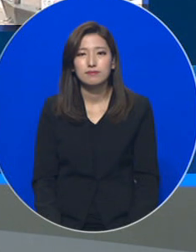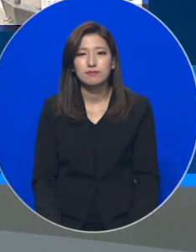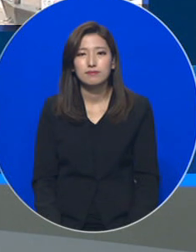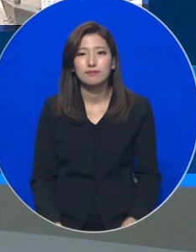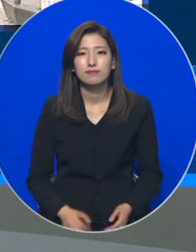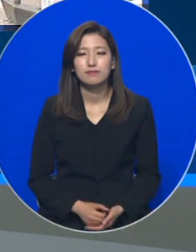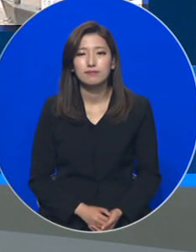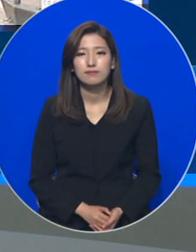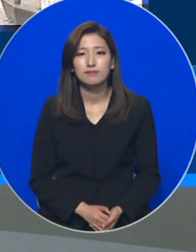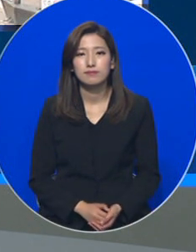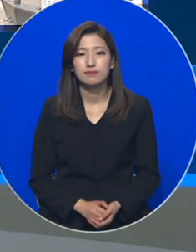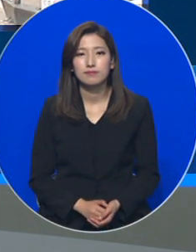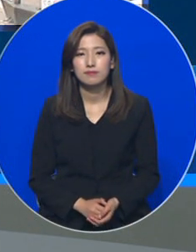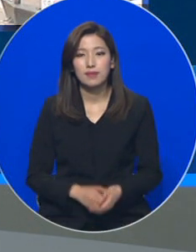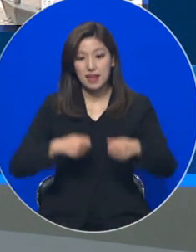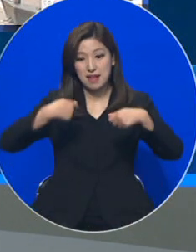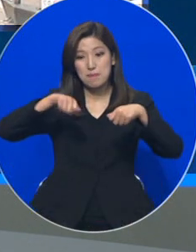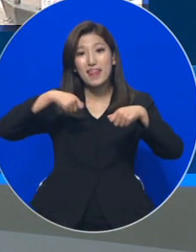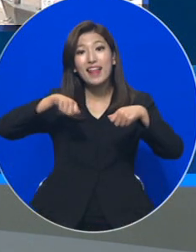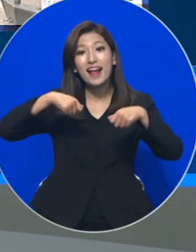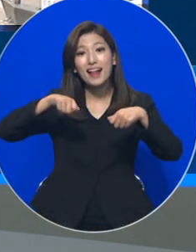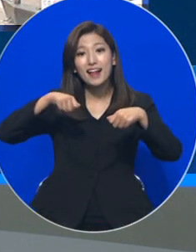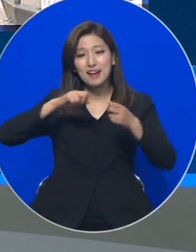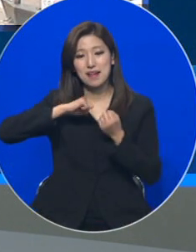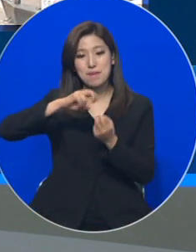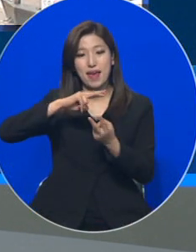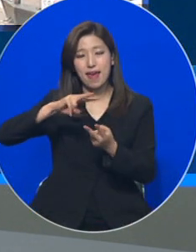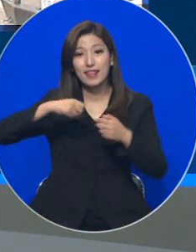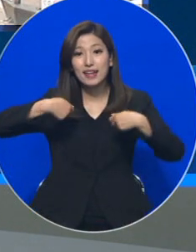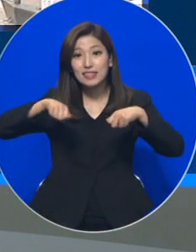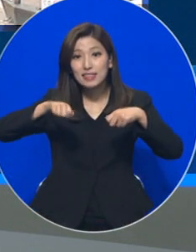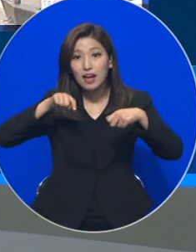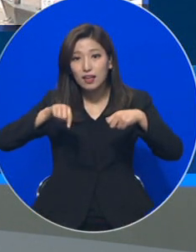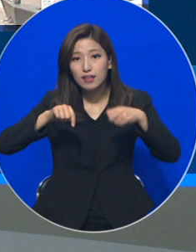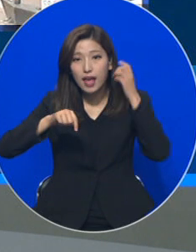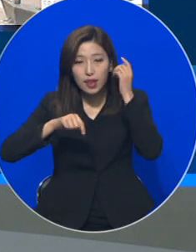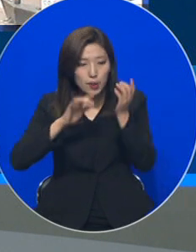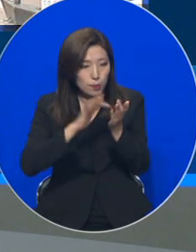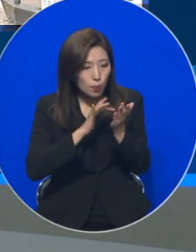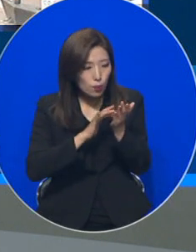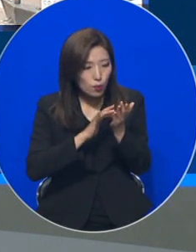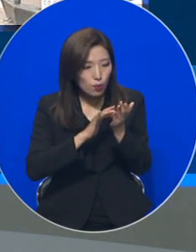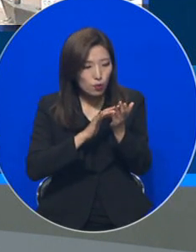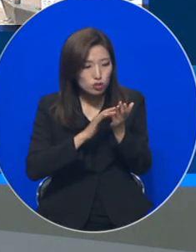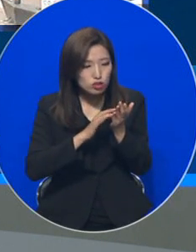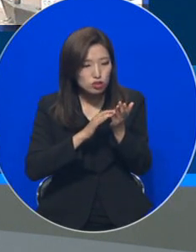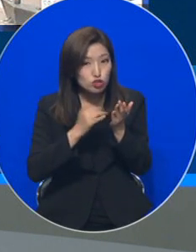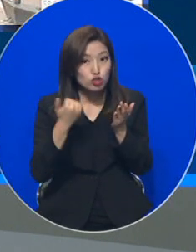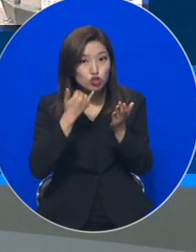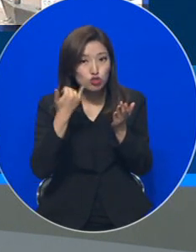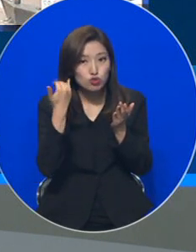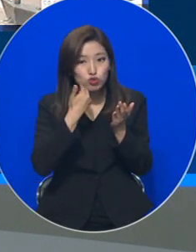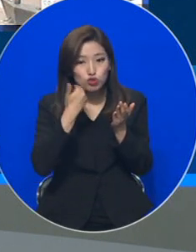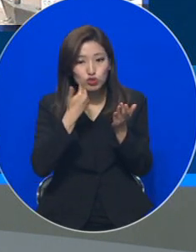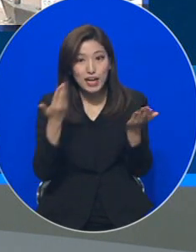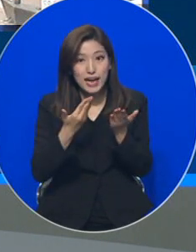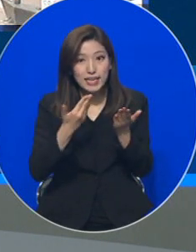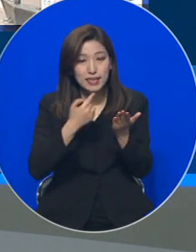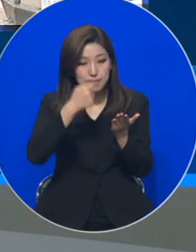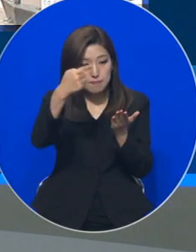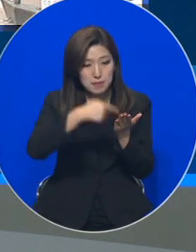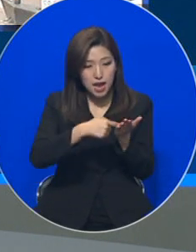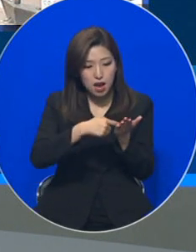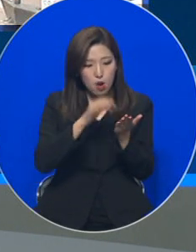스마트폰 앱을 통해 일을 받는 배달기사 같은 플랫폼 노동자들. 대부분 사회 안전망에서 벗어나